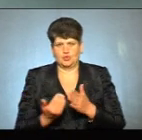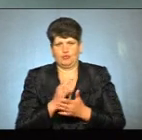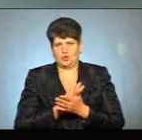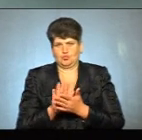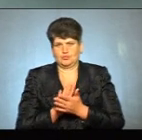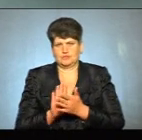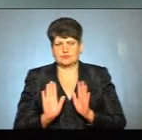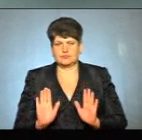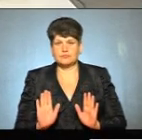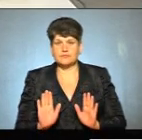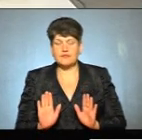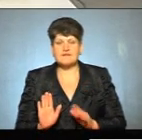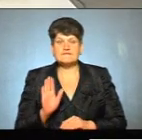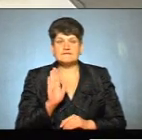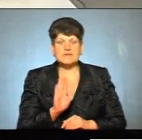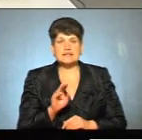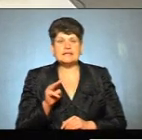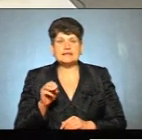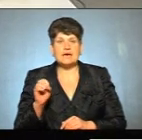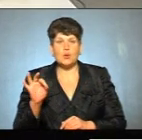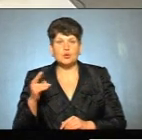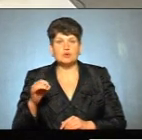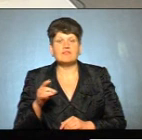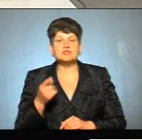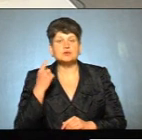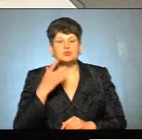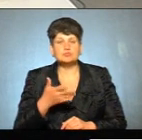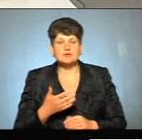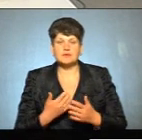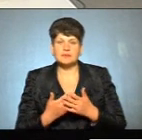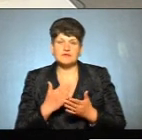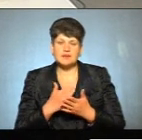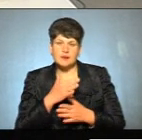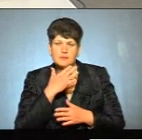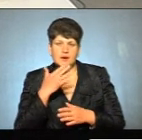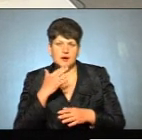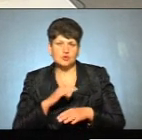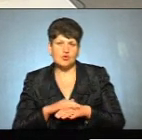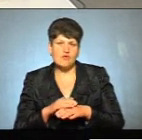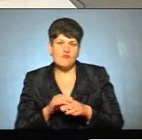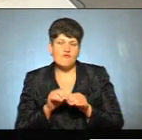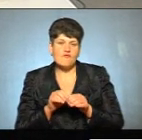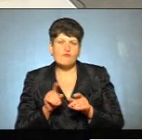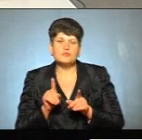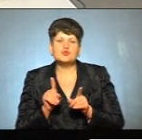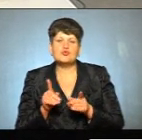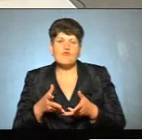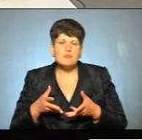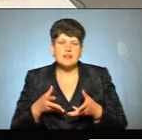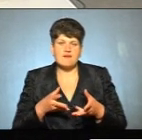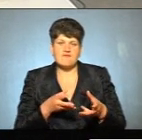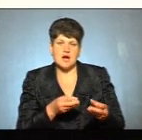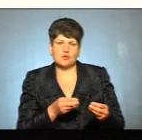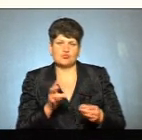очищеними. Владика Теодор, ваша думка яка? Напевно, є багато факторів, які впливають